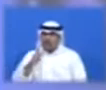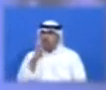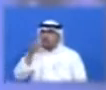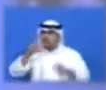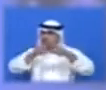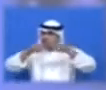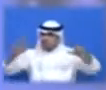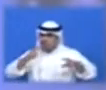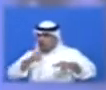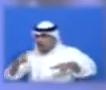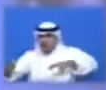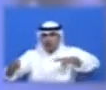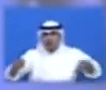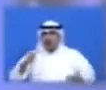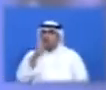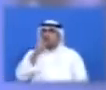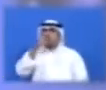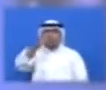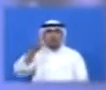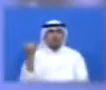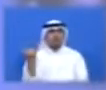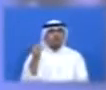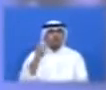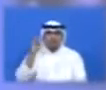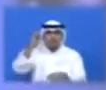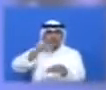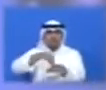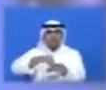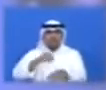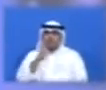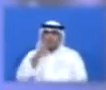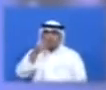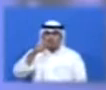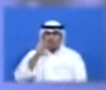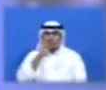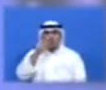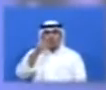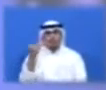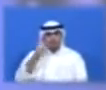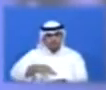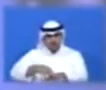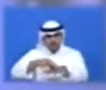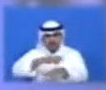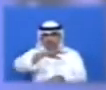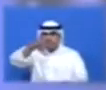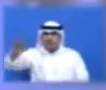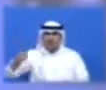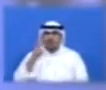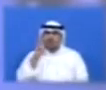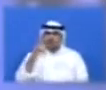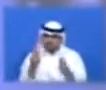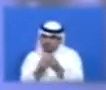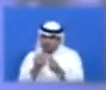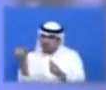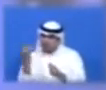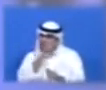الإعلان عن في حينه عبر وسائل الإعلام المختلفة، مناشد المواطنين والمقيمين ضرورة التعاون مع رجال